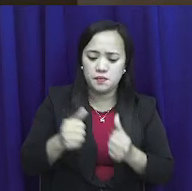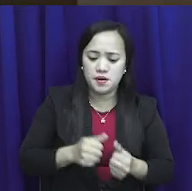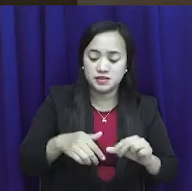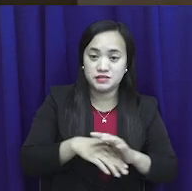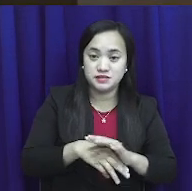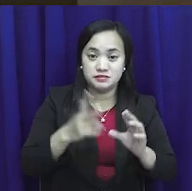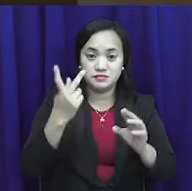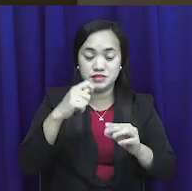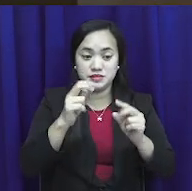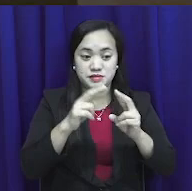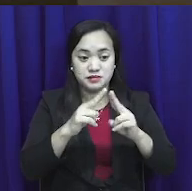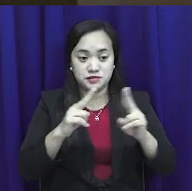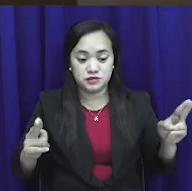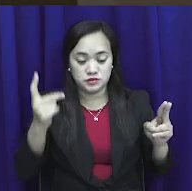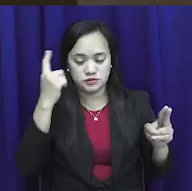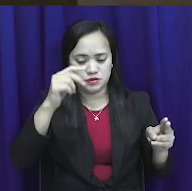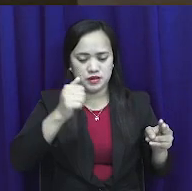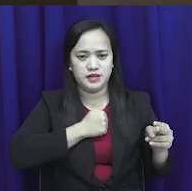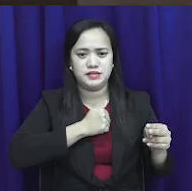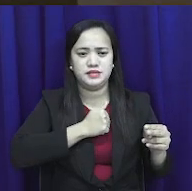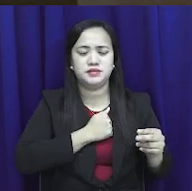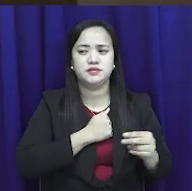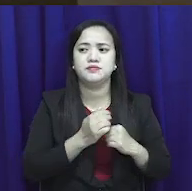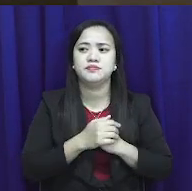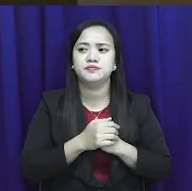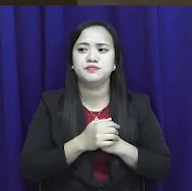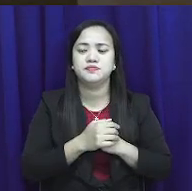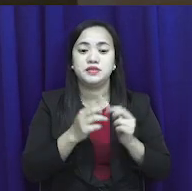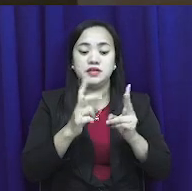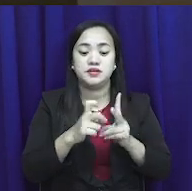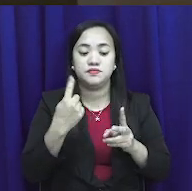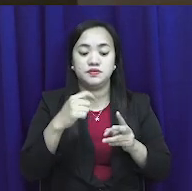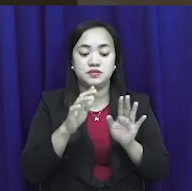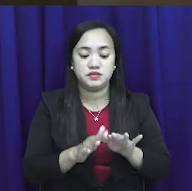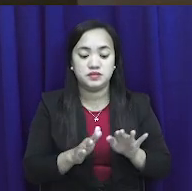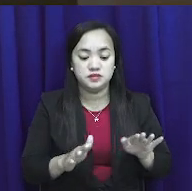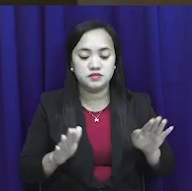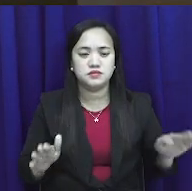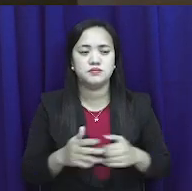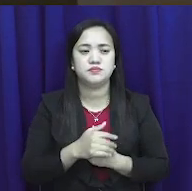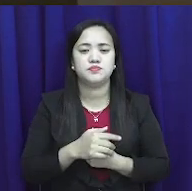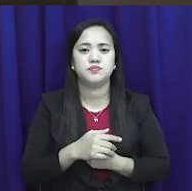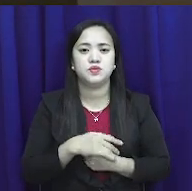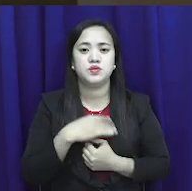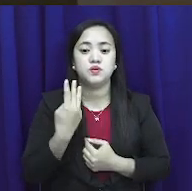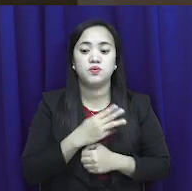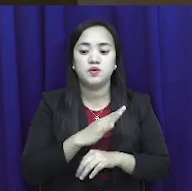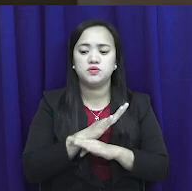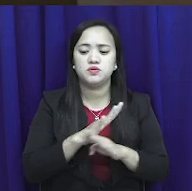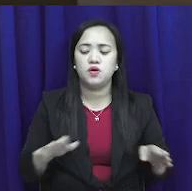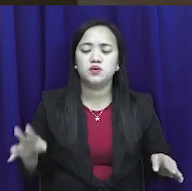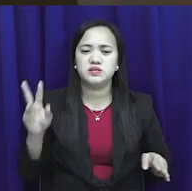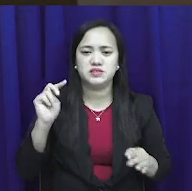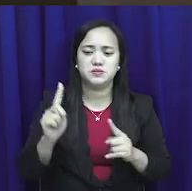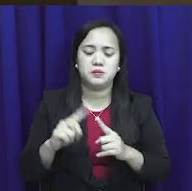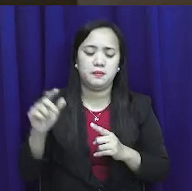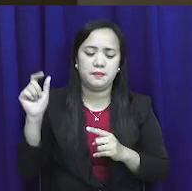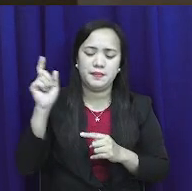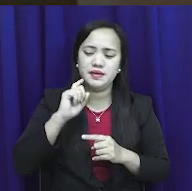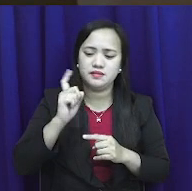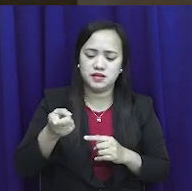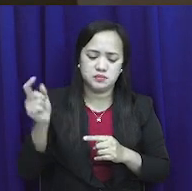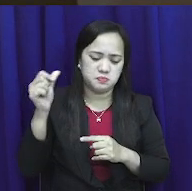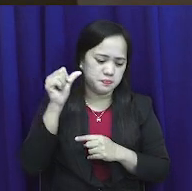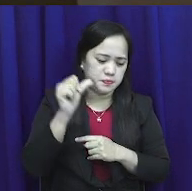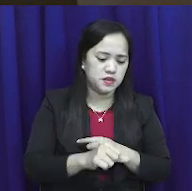sa pansarili rin pati sa mga anak Yes sabi nga natin hindi natin pwedeng i-deprive yan at hindi tayo tinuturuan ng